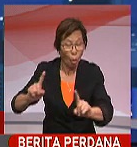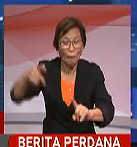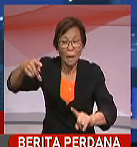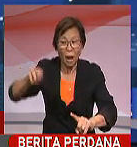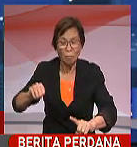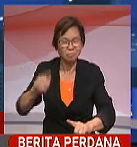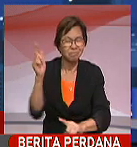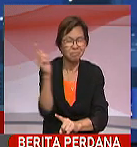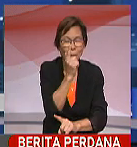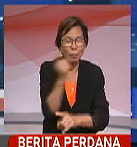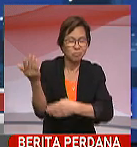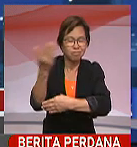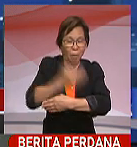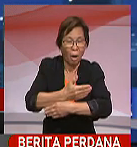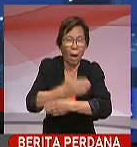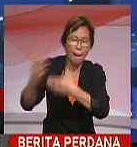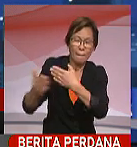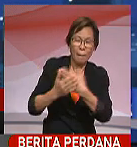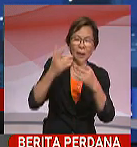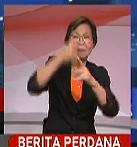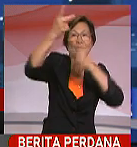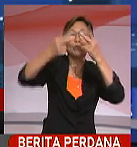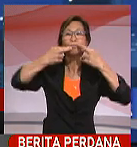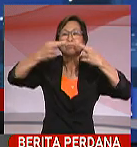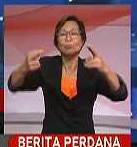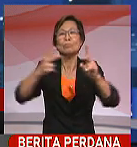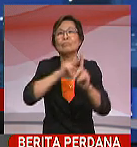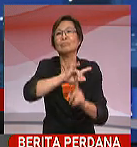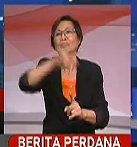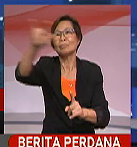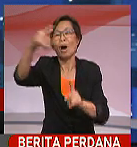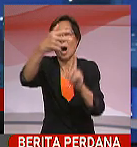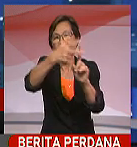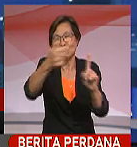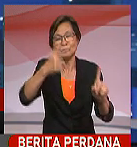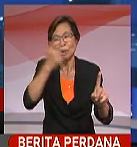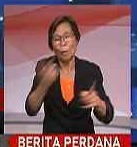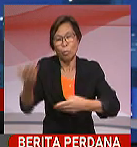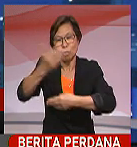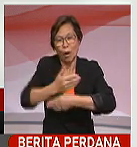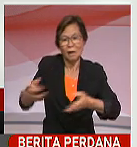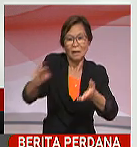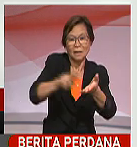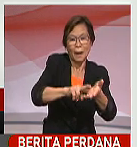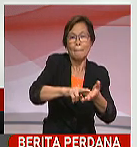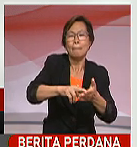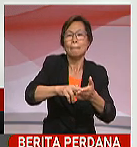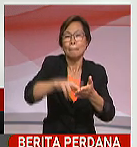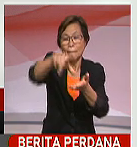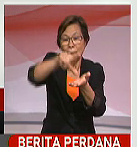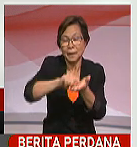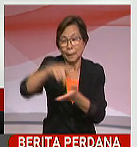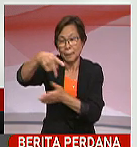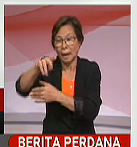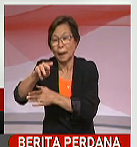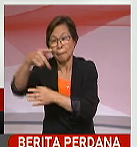Menteri enggan dikuarantin sekembalinya dari lawatan rasmi ke Indonesia. Menurut kenyataan media, Perdana Menteri Tan